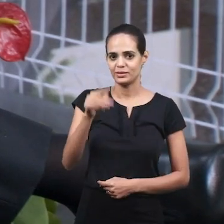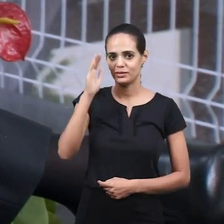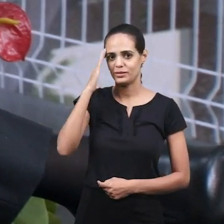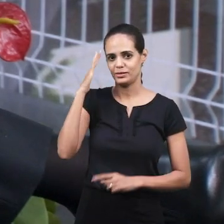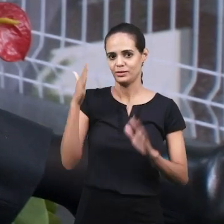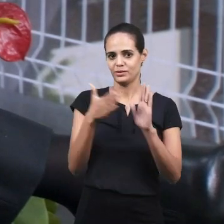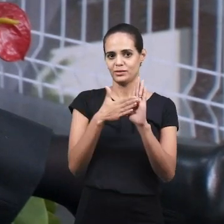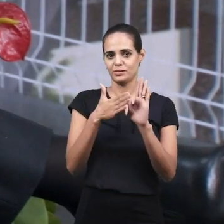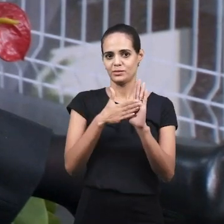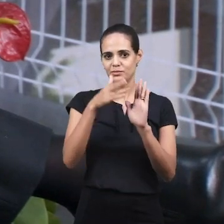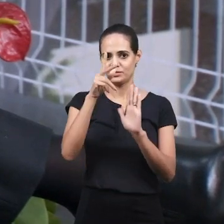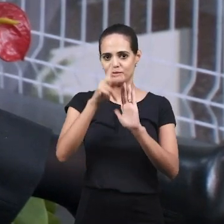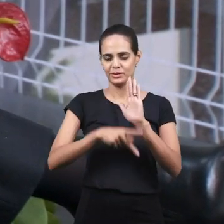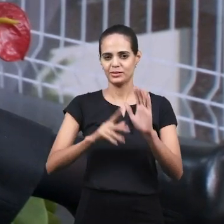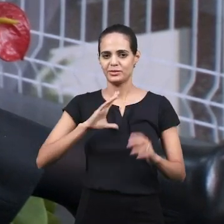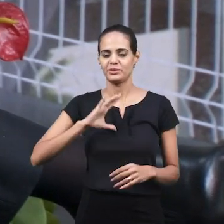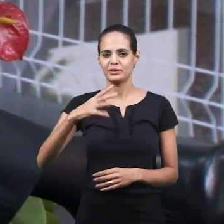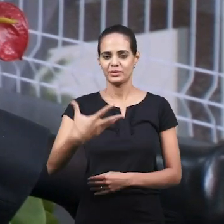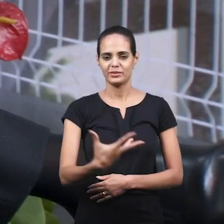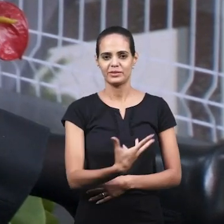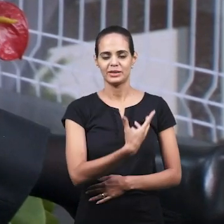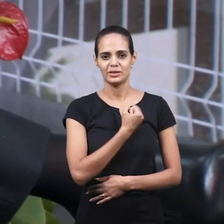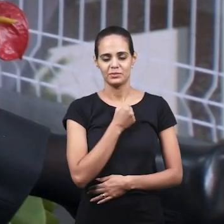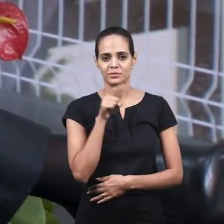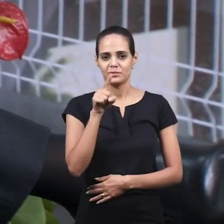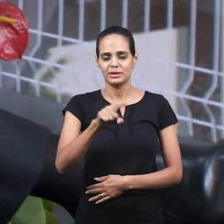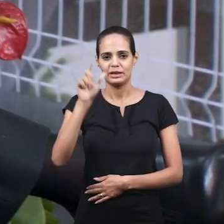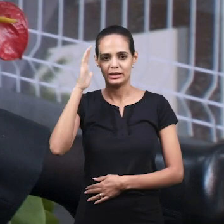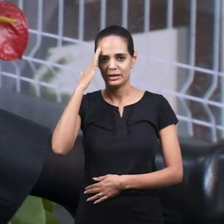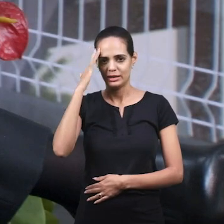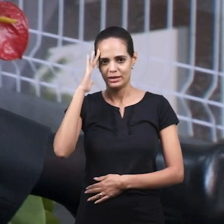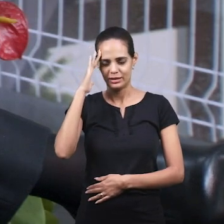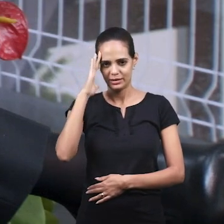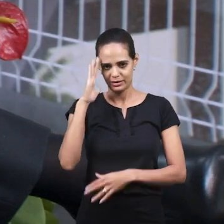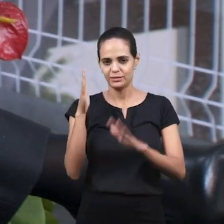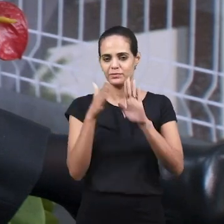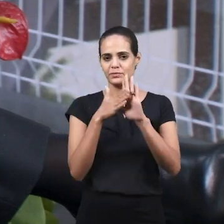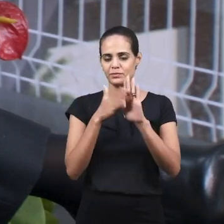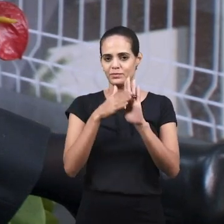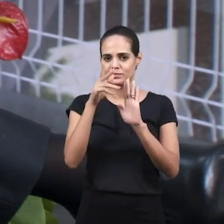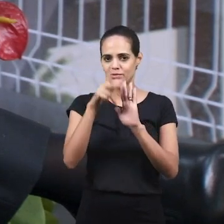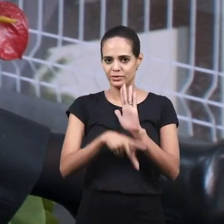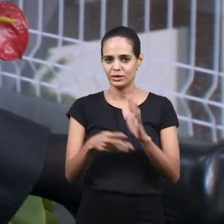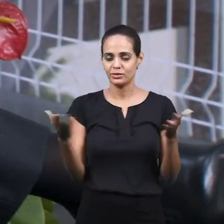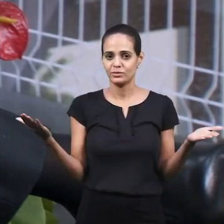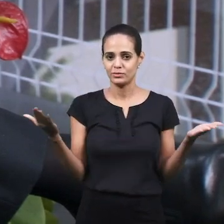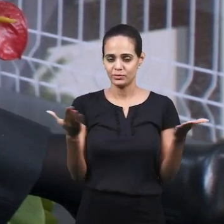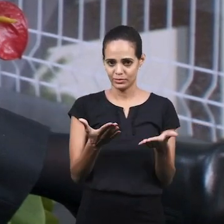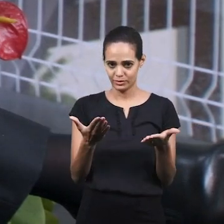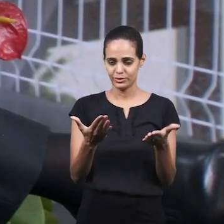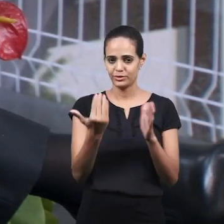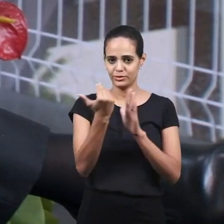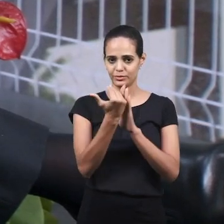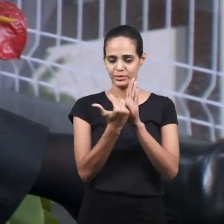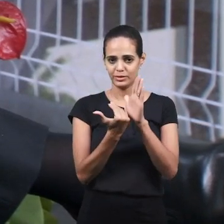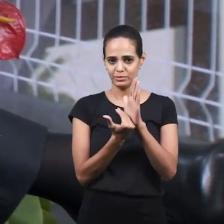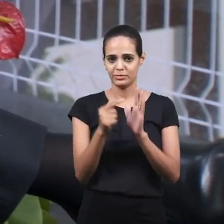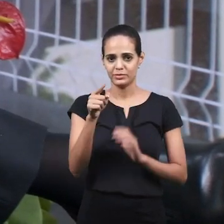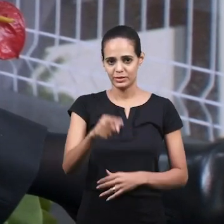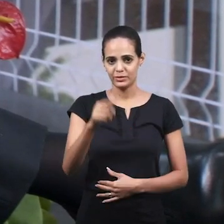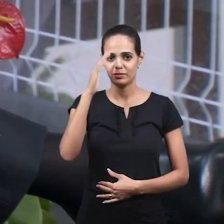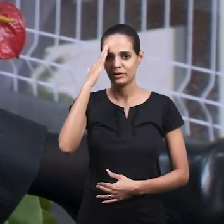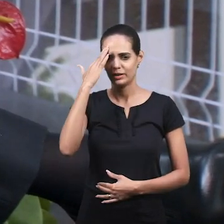de salut et votre besoin de participer de ce projet. Dans la programmation d'aujourd'hui, vous allez connaître une expérience très intéressante